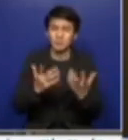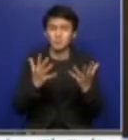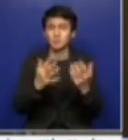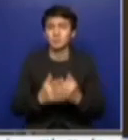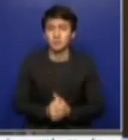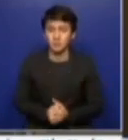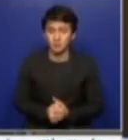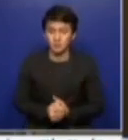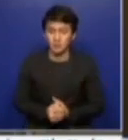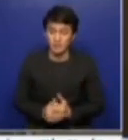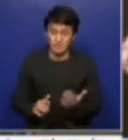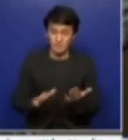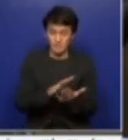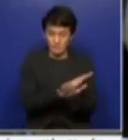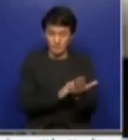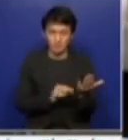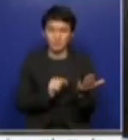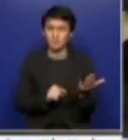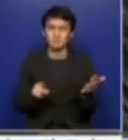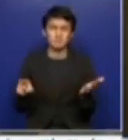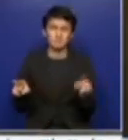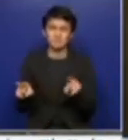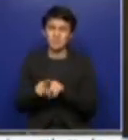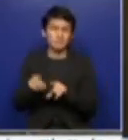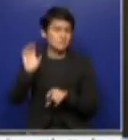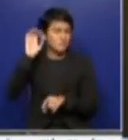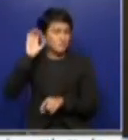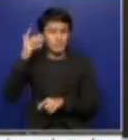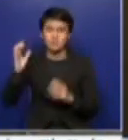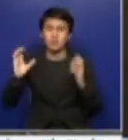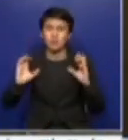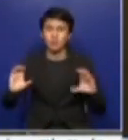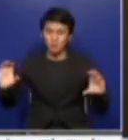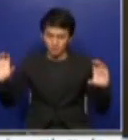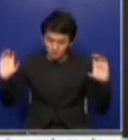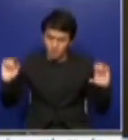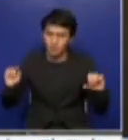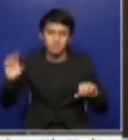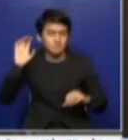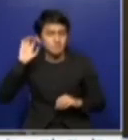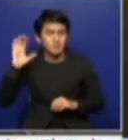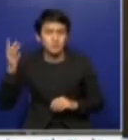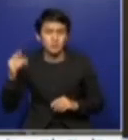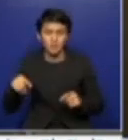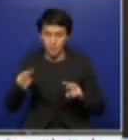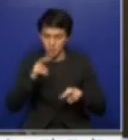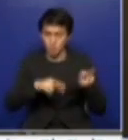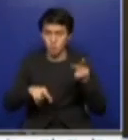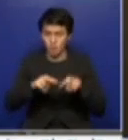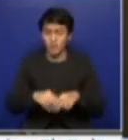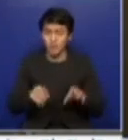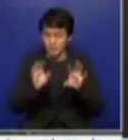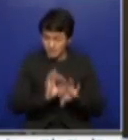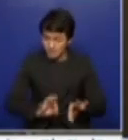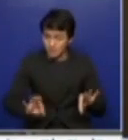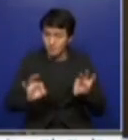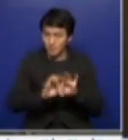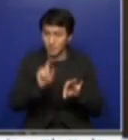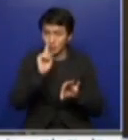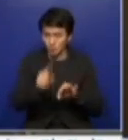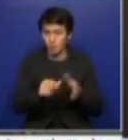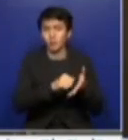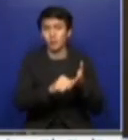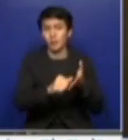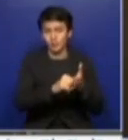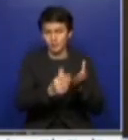เชื่อมั่นอย่างรุนแรงจึงต้องแก้ที่สาเหตุคือการแก้รัฐธรรมนูญให้เป็นประช